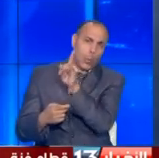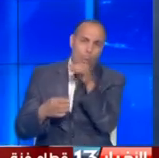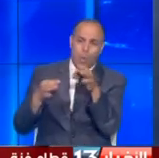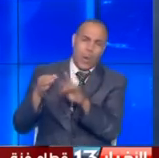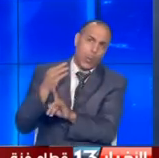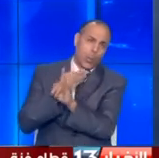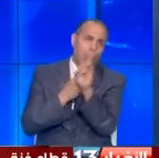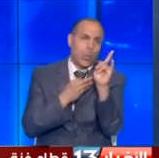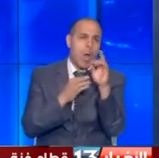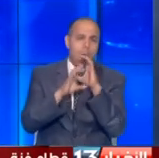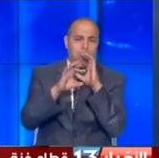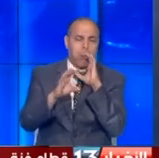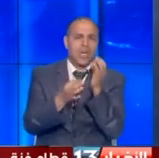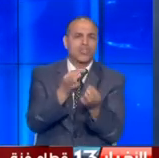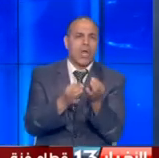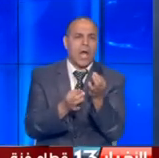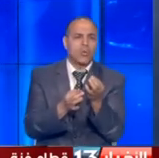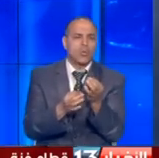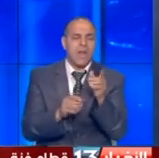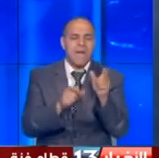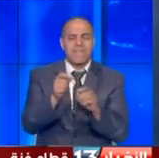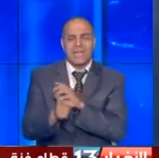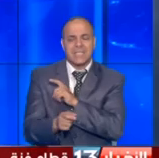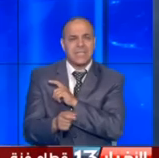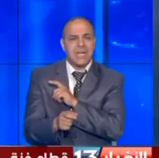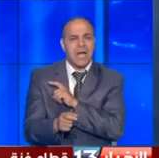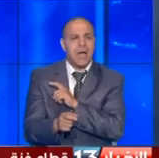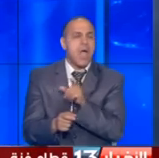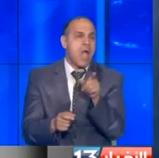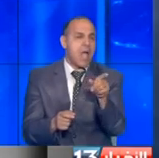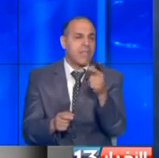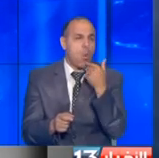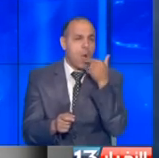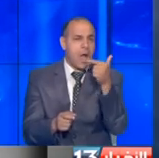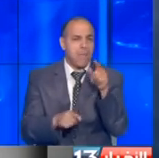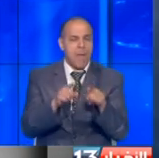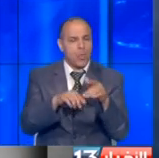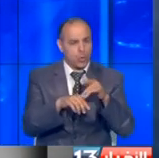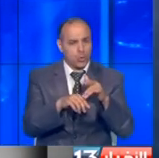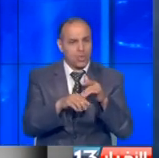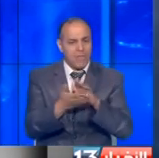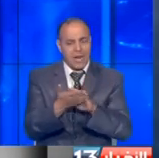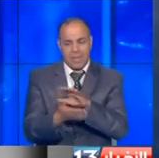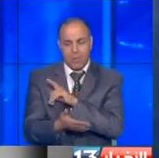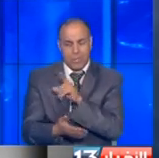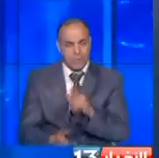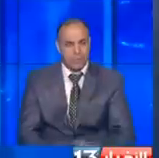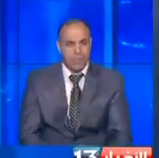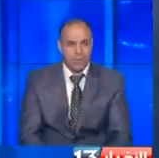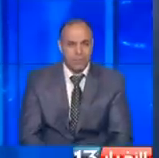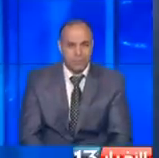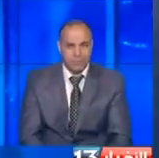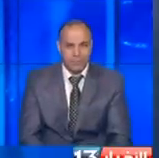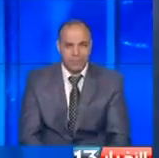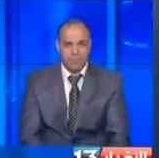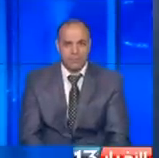ورقية وبالونات مشتعلة أطلقها فلسطينيون من القطاع وألحقت بعض الأضرار في الأراضي المحتلة.